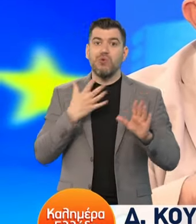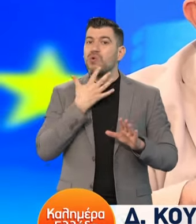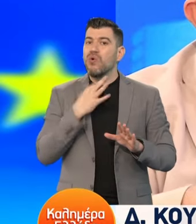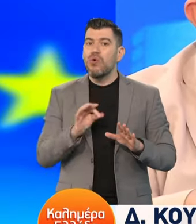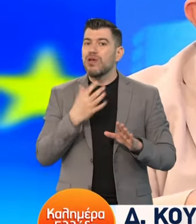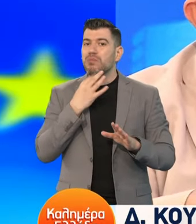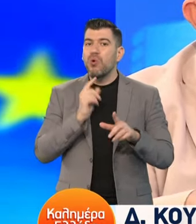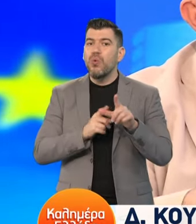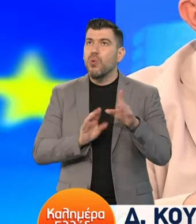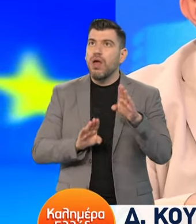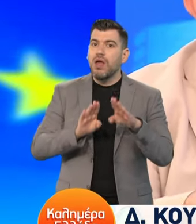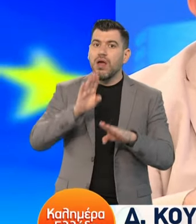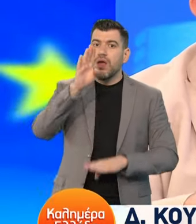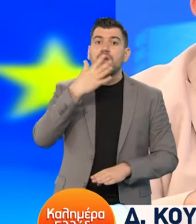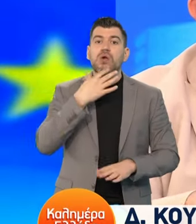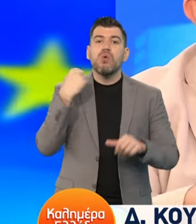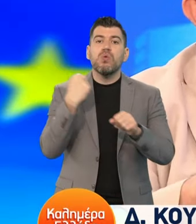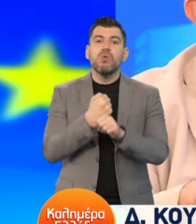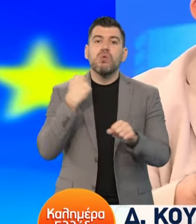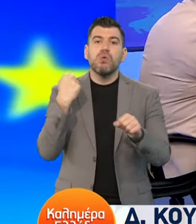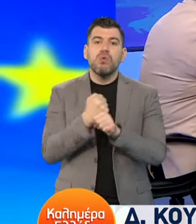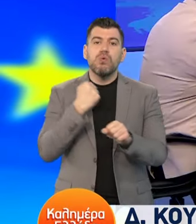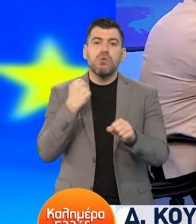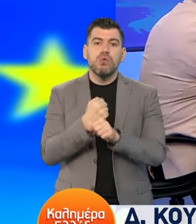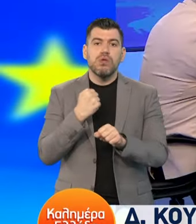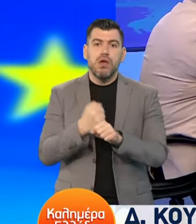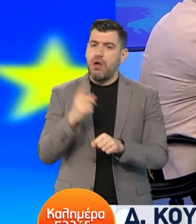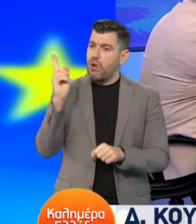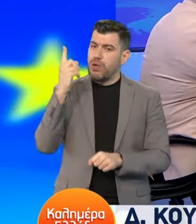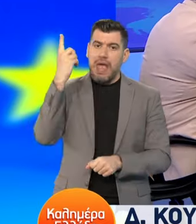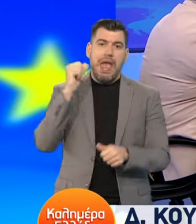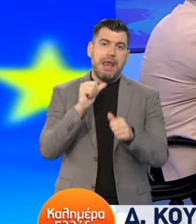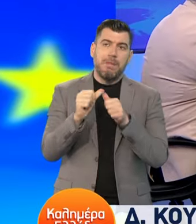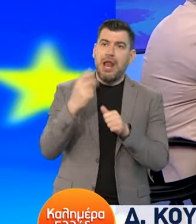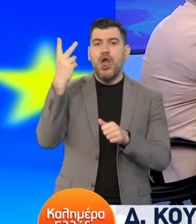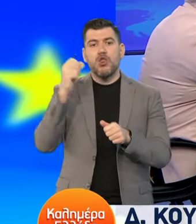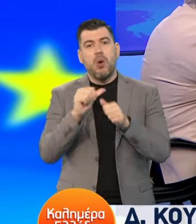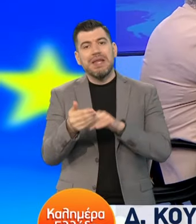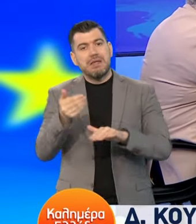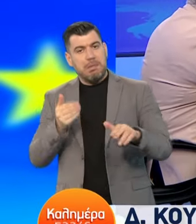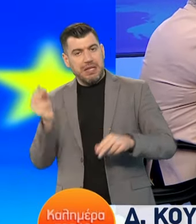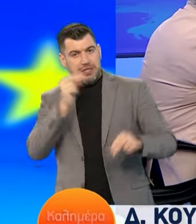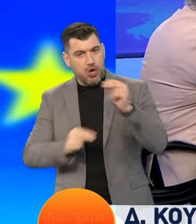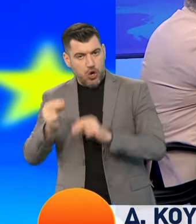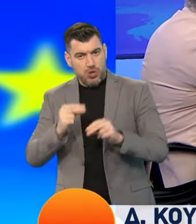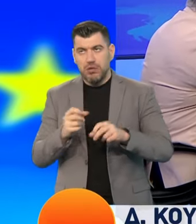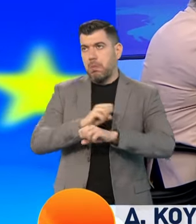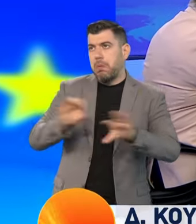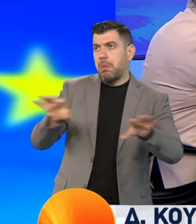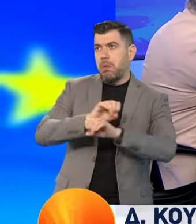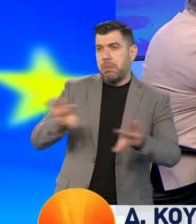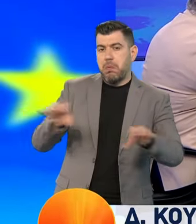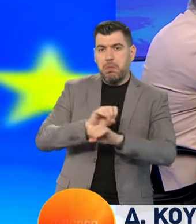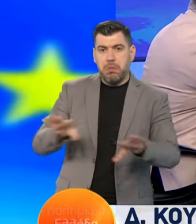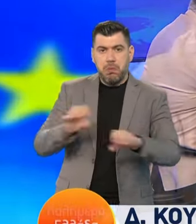το ΚΚΕ, όχι μόνο τον ένα μήνα ή τους δύο μήνες προεκλογικά, με την καμπάνια μέσα από τα